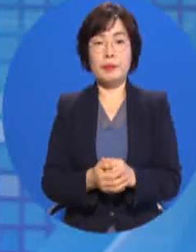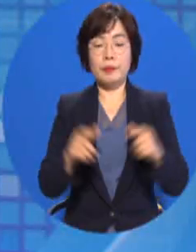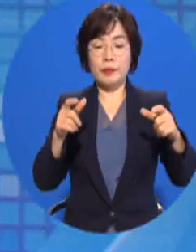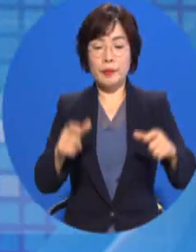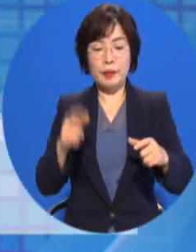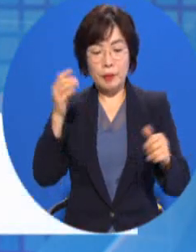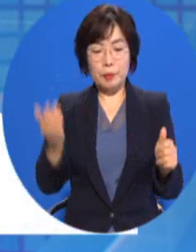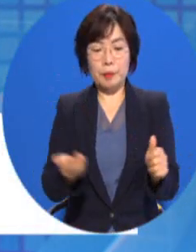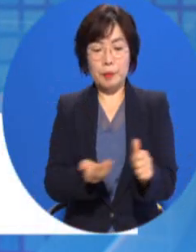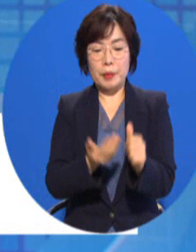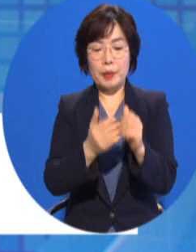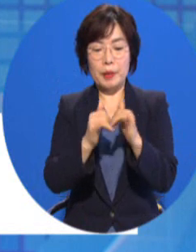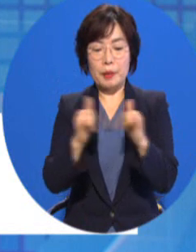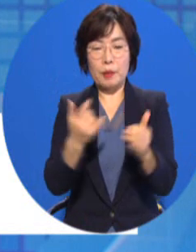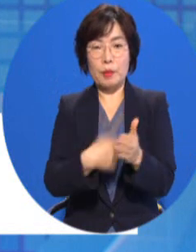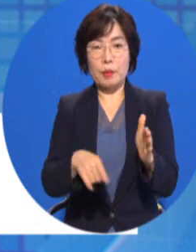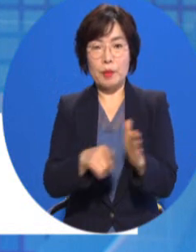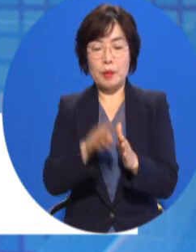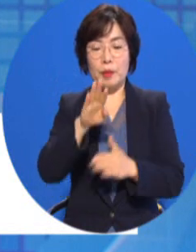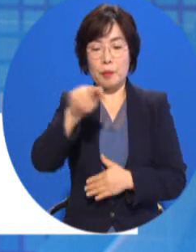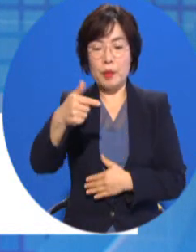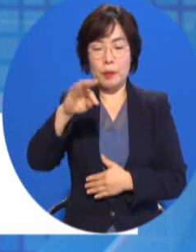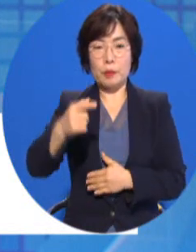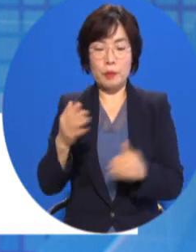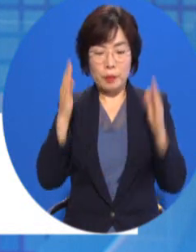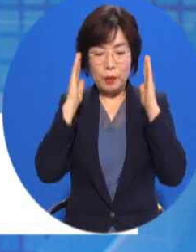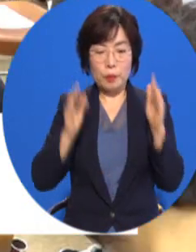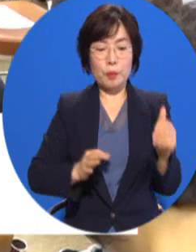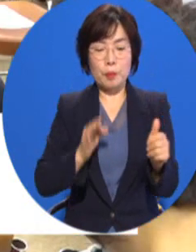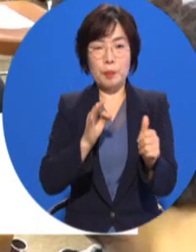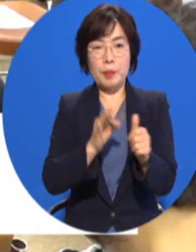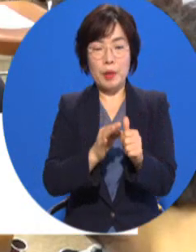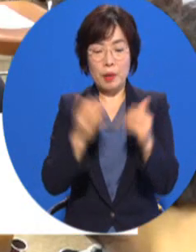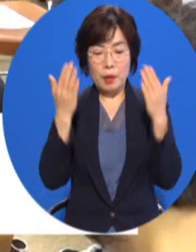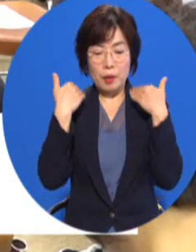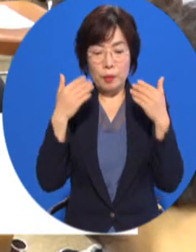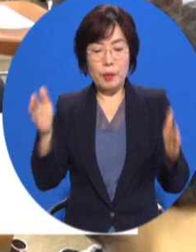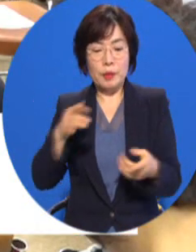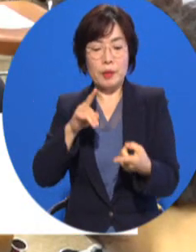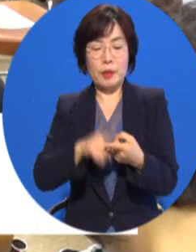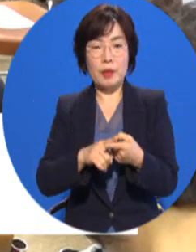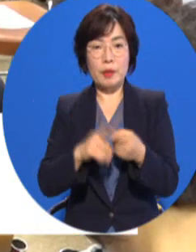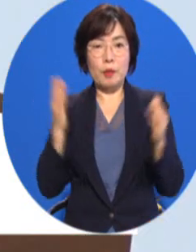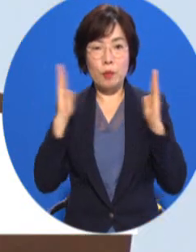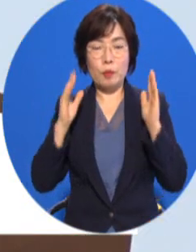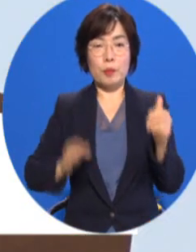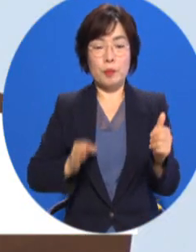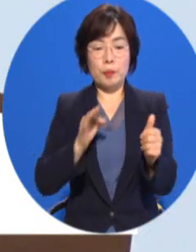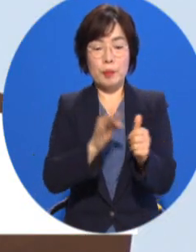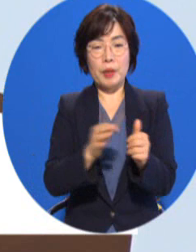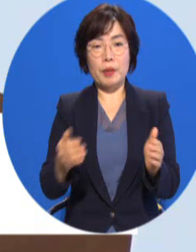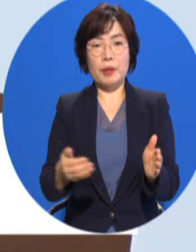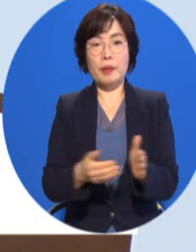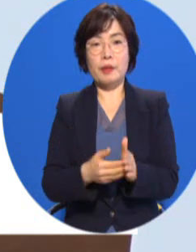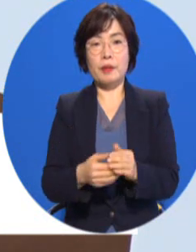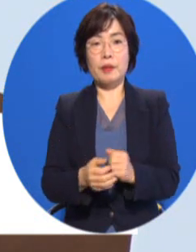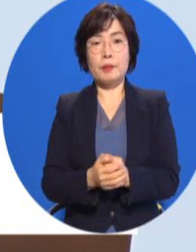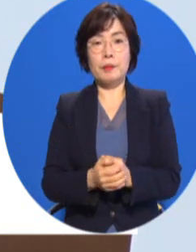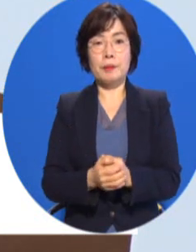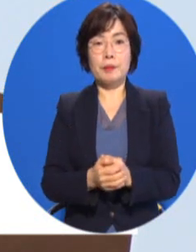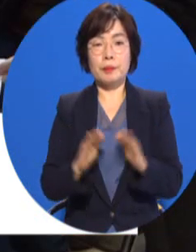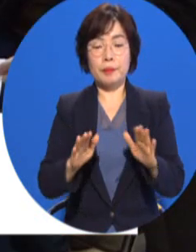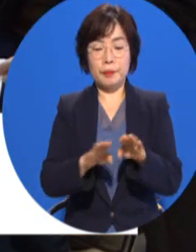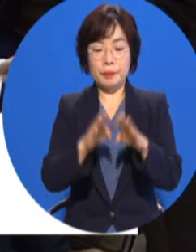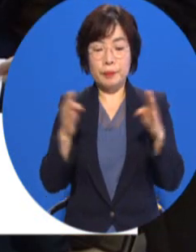지역 인재 육성을 위해 설립된 백운장학회가 학생과 학교를 대상으로 장학금 전달식을 가졌습니다.